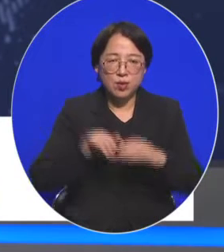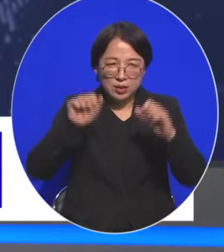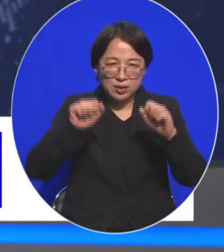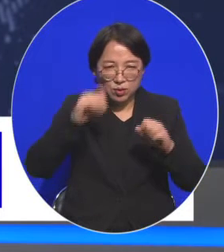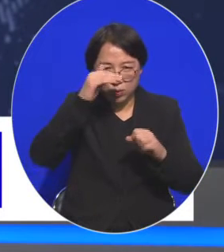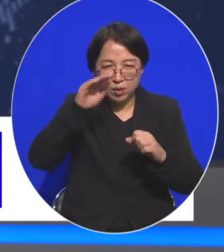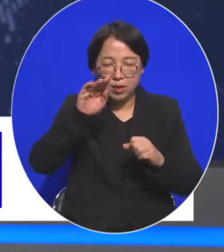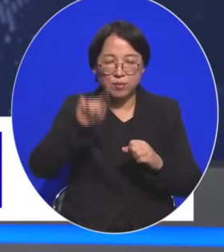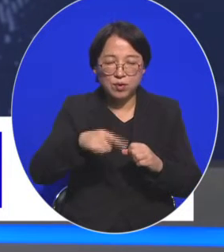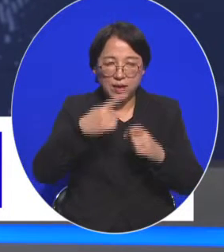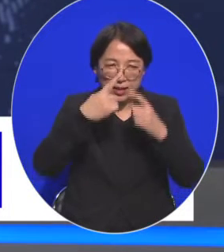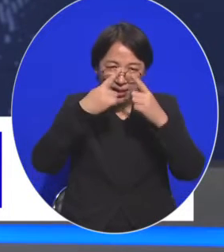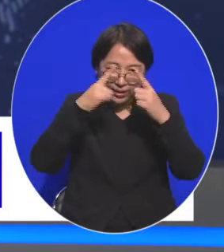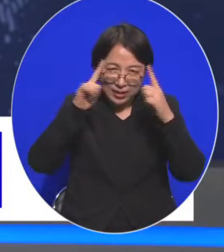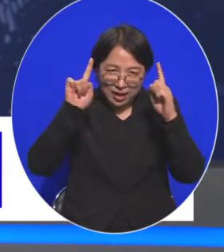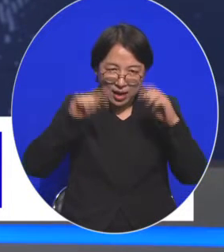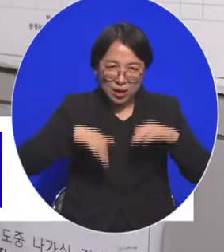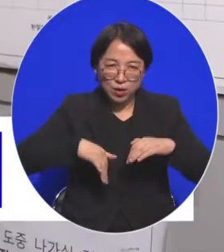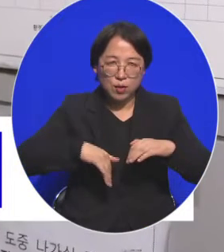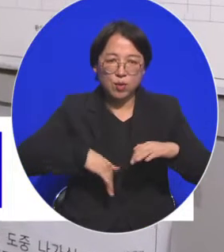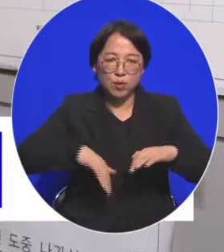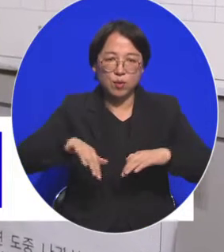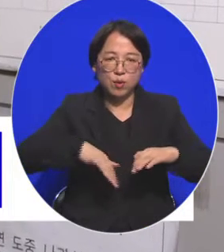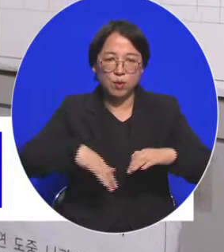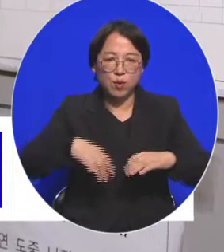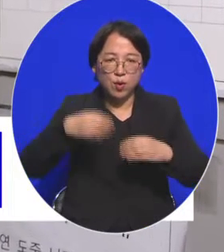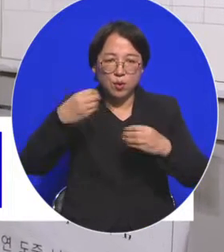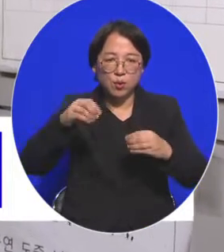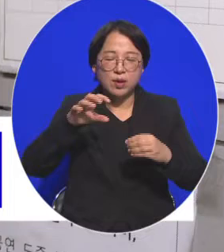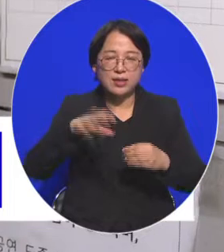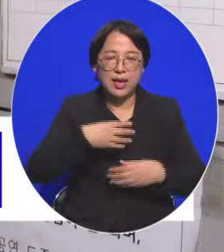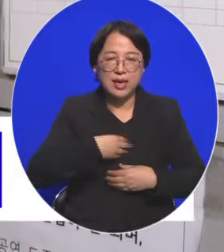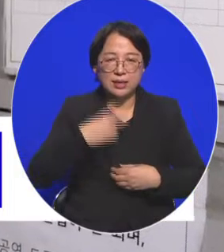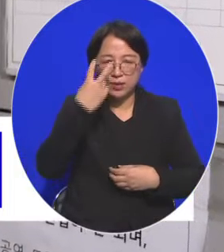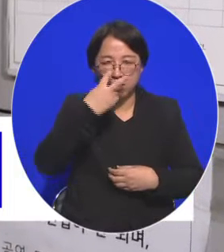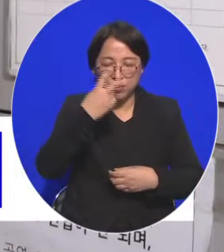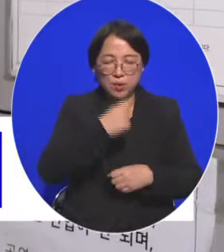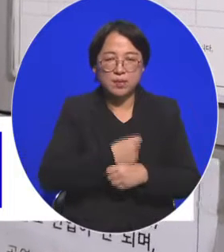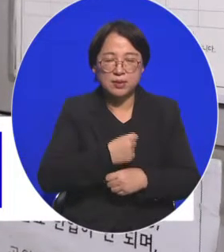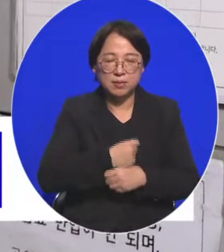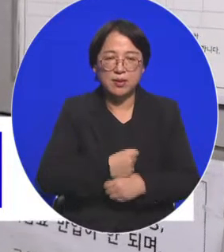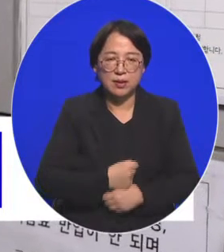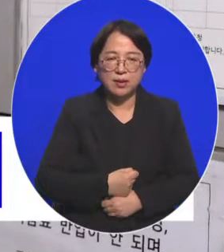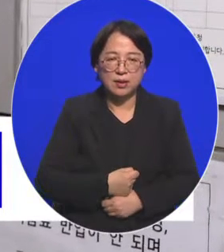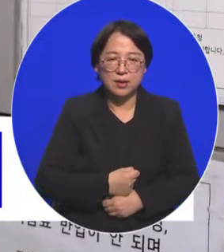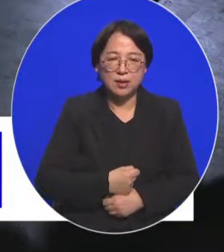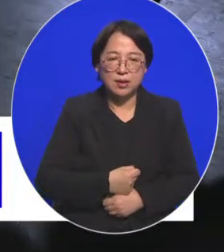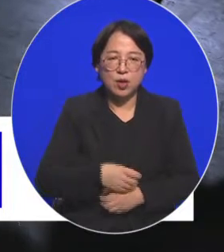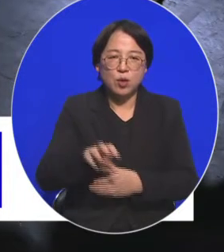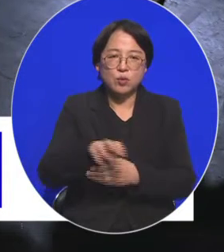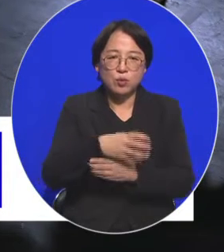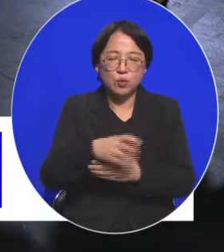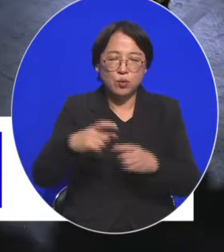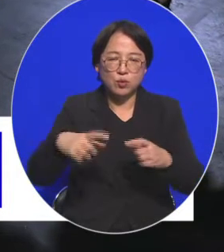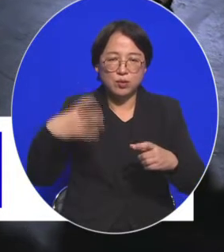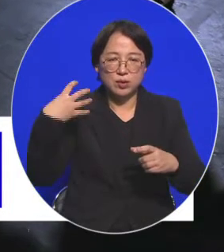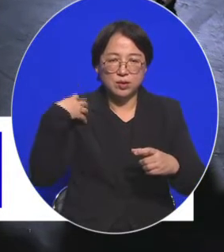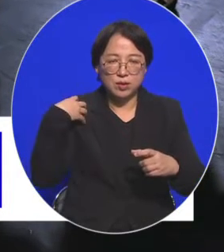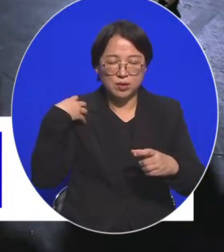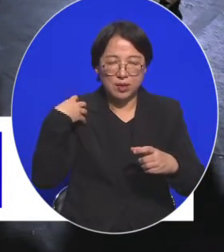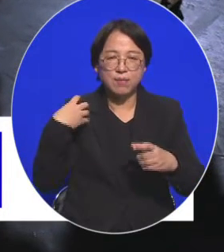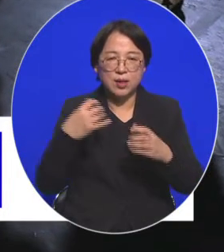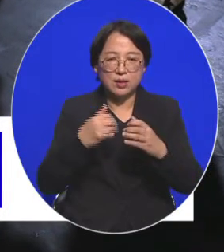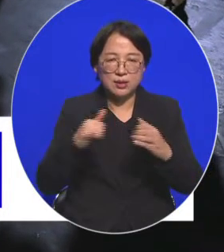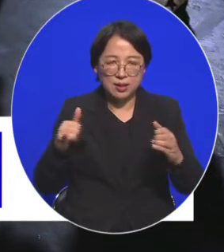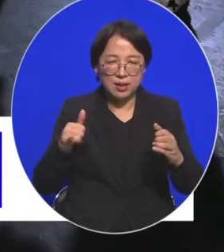문화체육관광부가 대학로 공연장에 안전 점검을 실시했습니다 문체부는 종로구청 담당자 등과 소극장